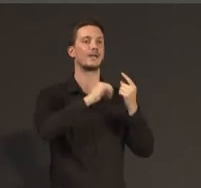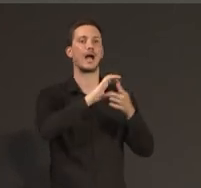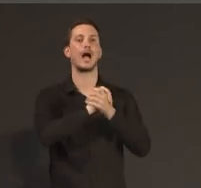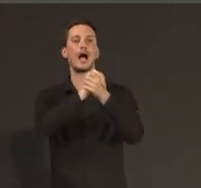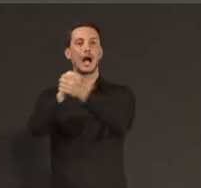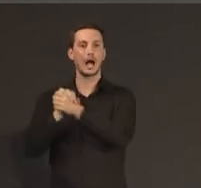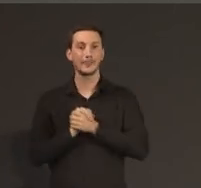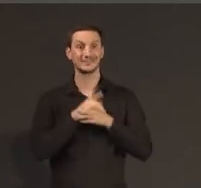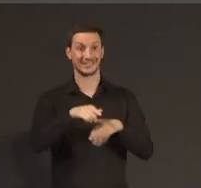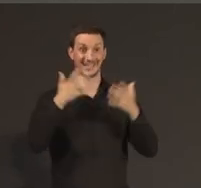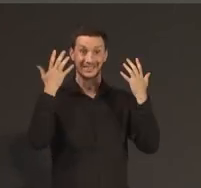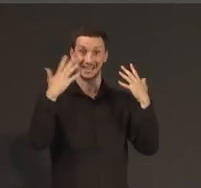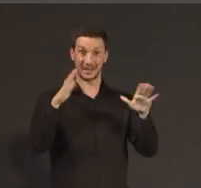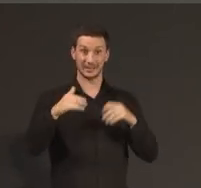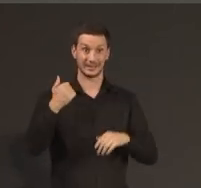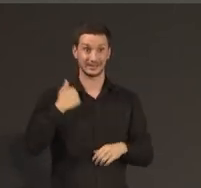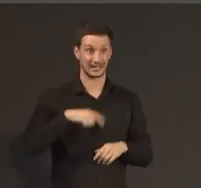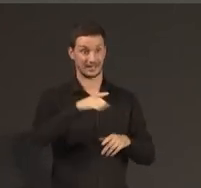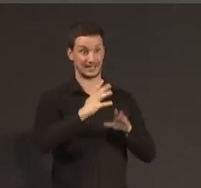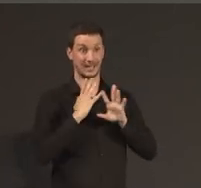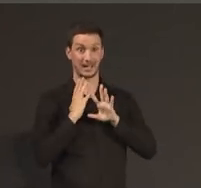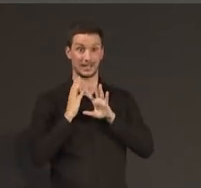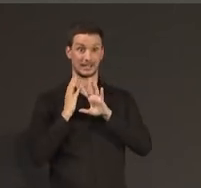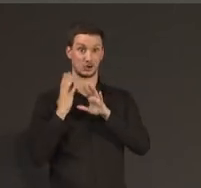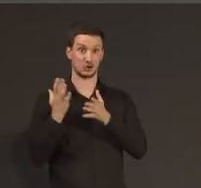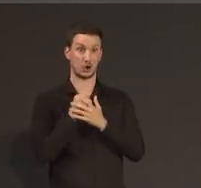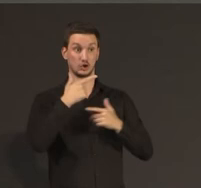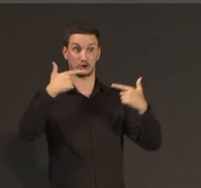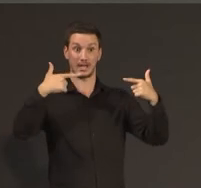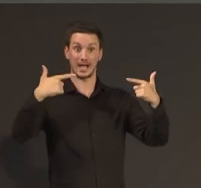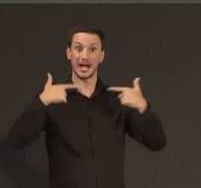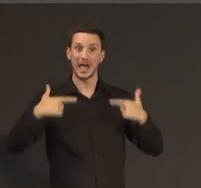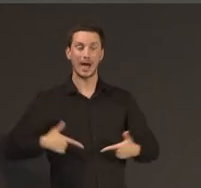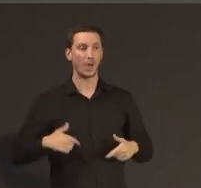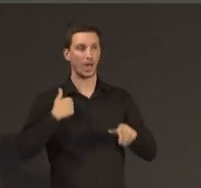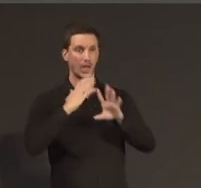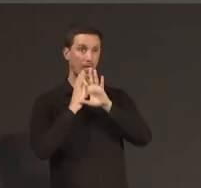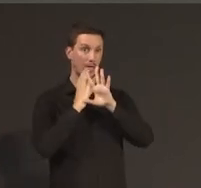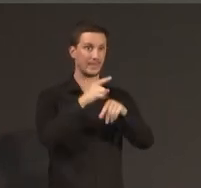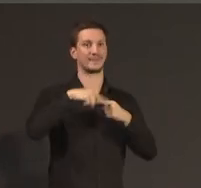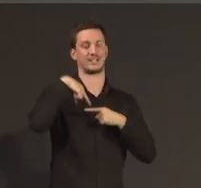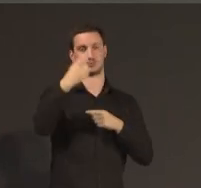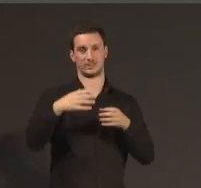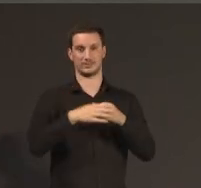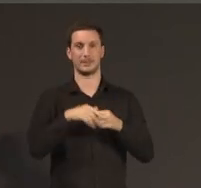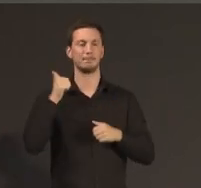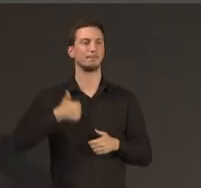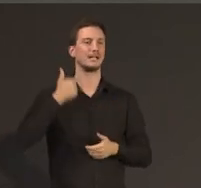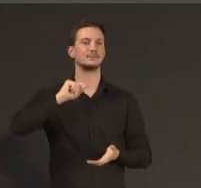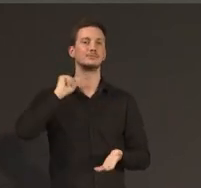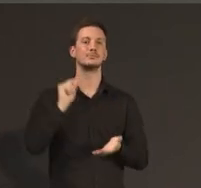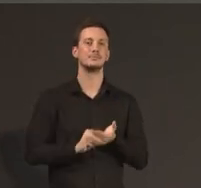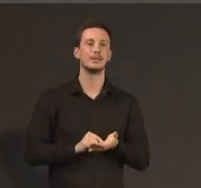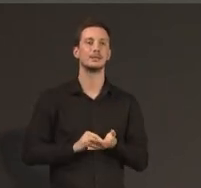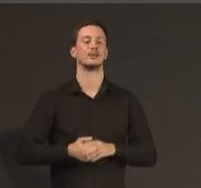a aquesta celebració, un cop hagin desfilat tots els graduats i graduades. Per fer-ho més ràpid,